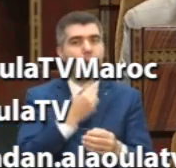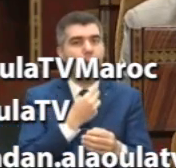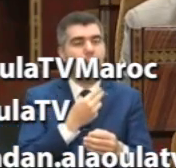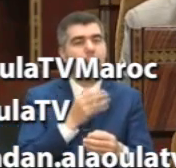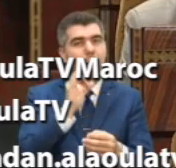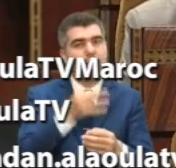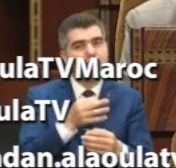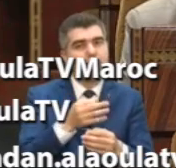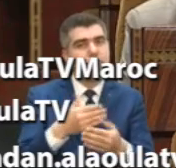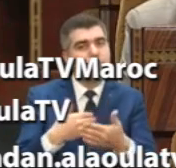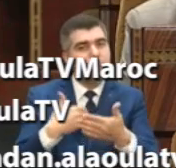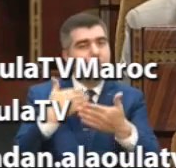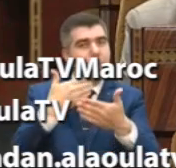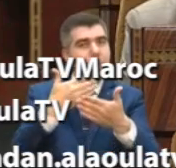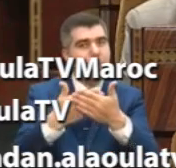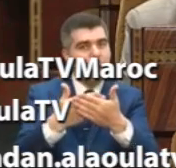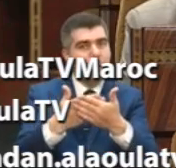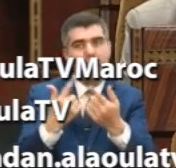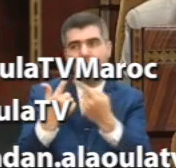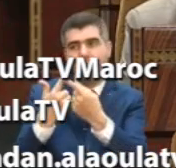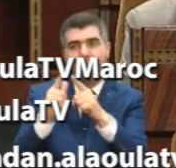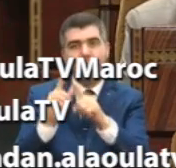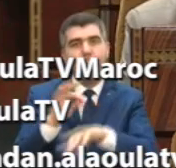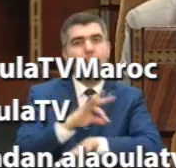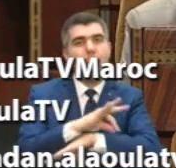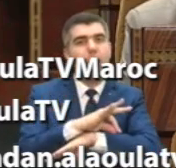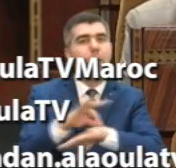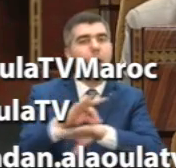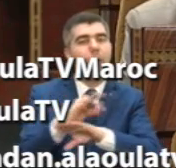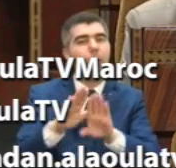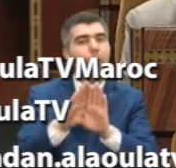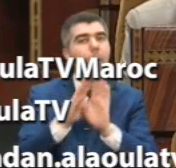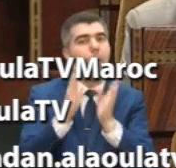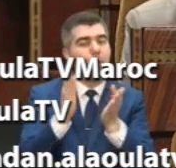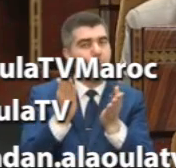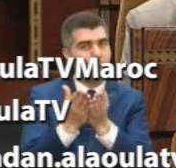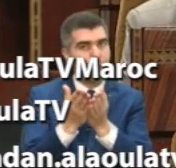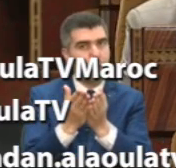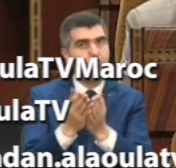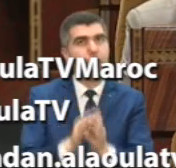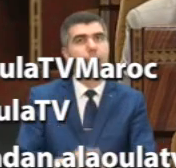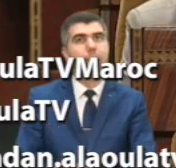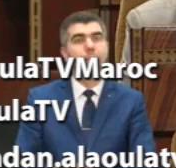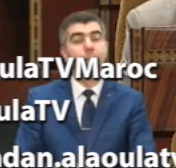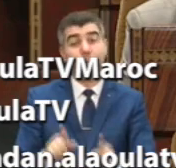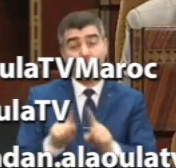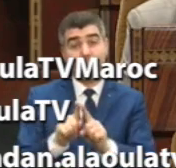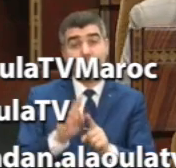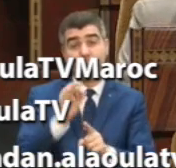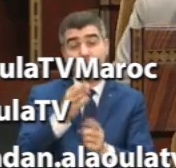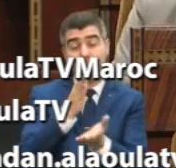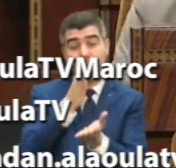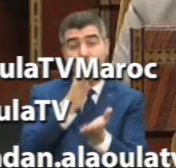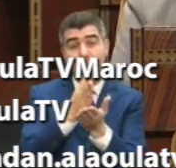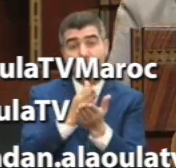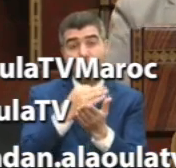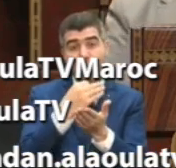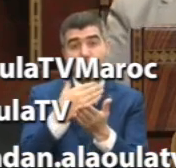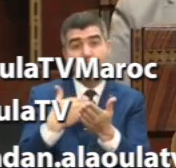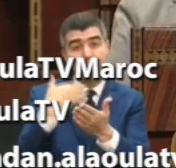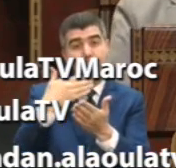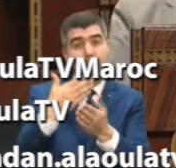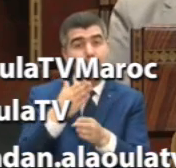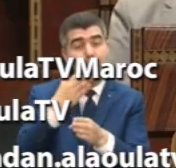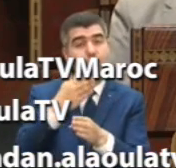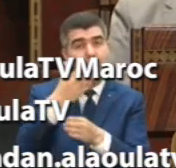فيه وستتبناه في قطاعات أخرى، يعني يجب أن يؤخذ مأخذ الجد